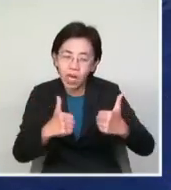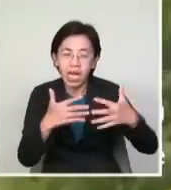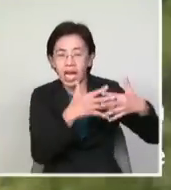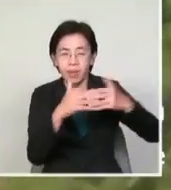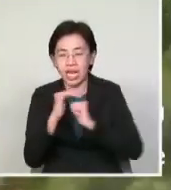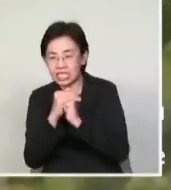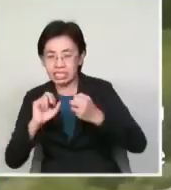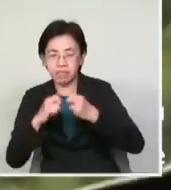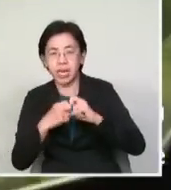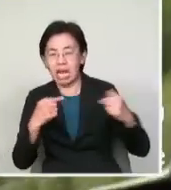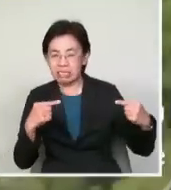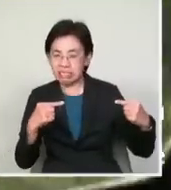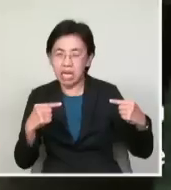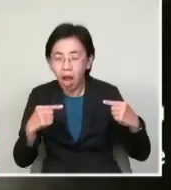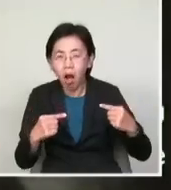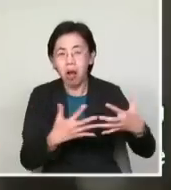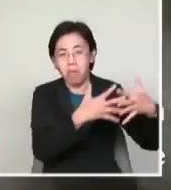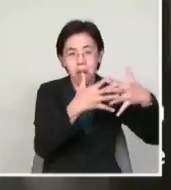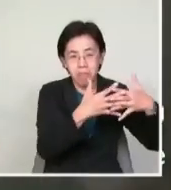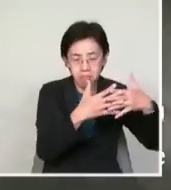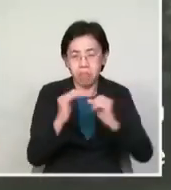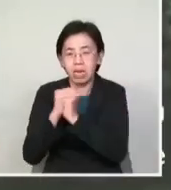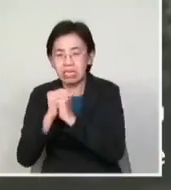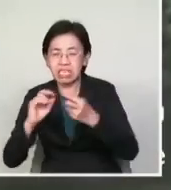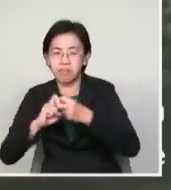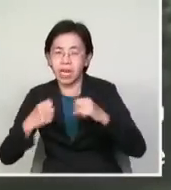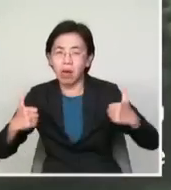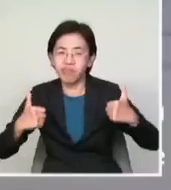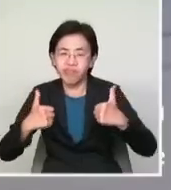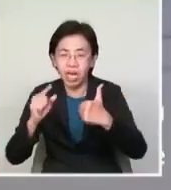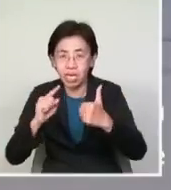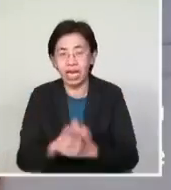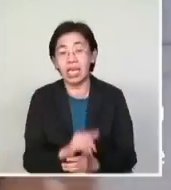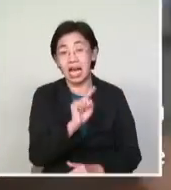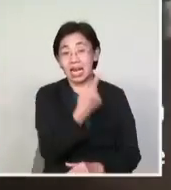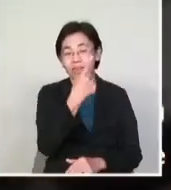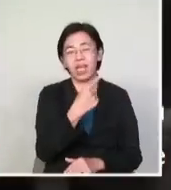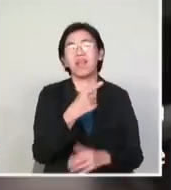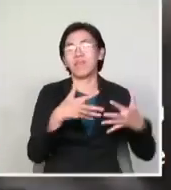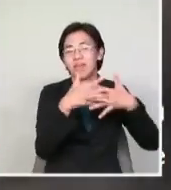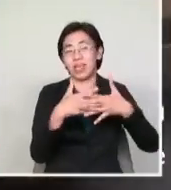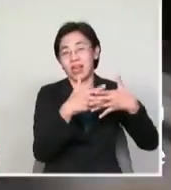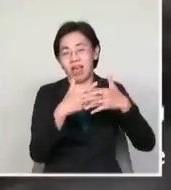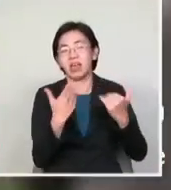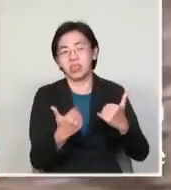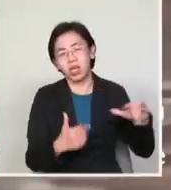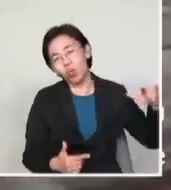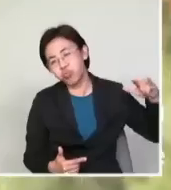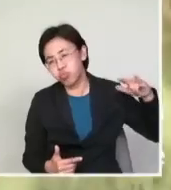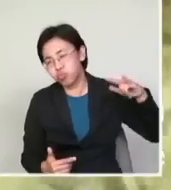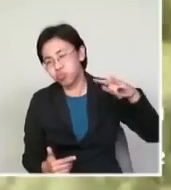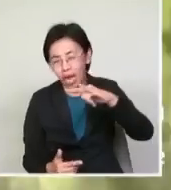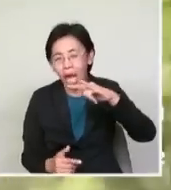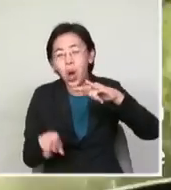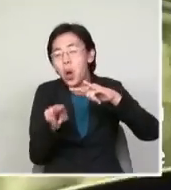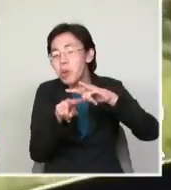แล้วหรือเปล่าระหว่างประเทศจีนแล้วก็สหรัฐอเมริกานะคะเพราะถ้าหากไปดูว่าสหรัฐช่วงนี้เนี่ยเข้ามาป้วนเปี้ย